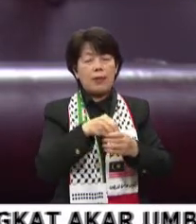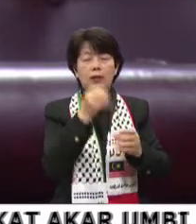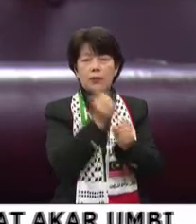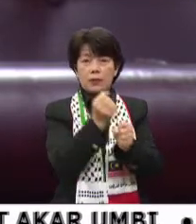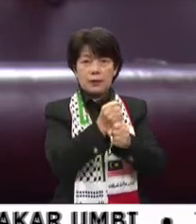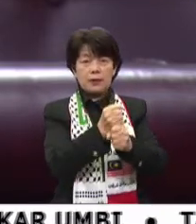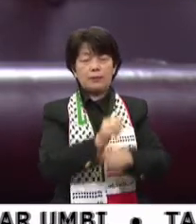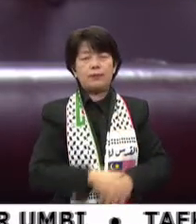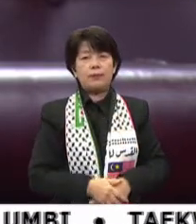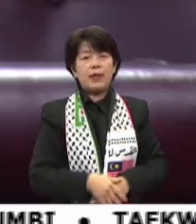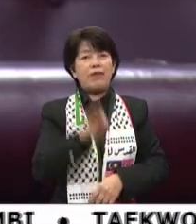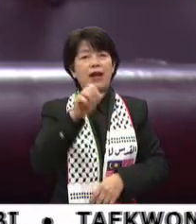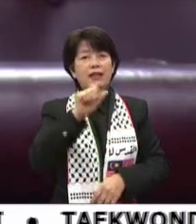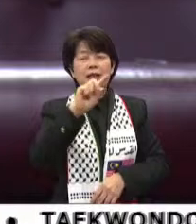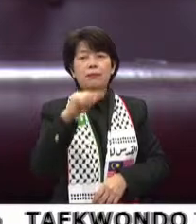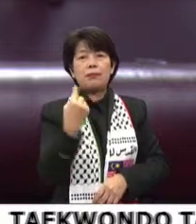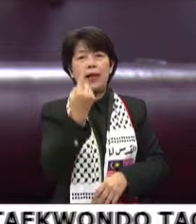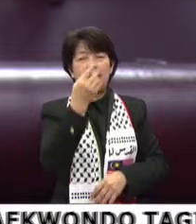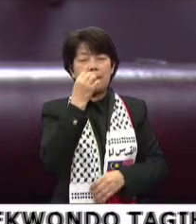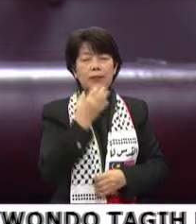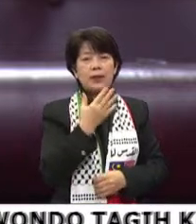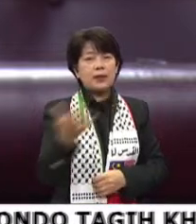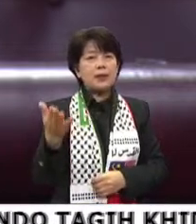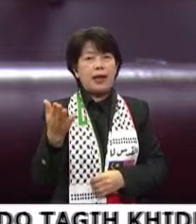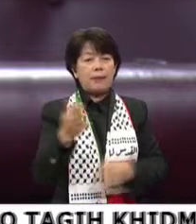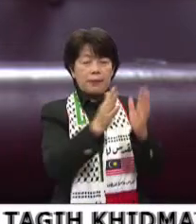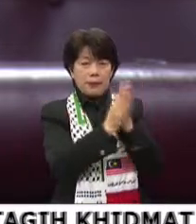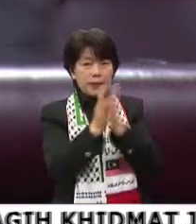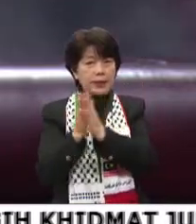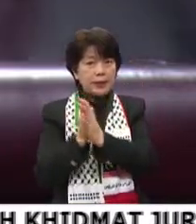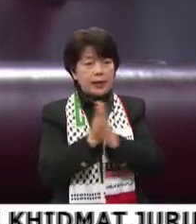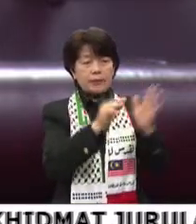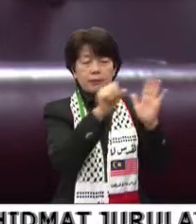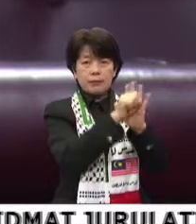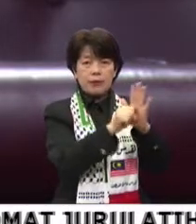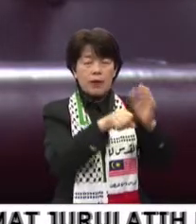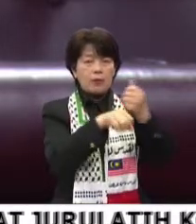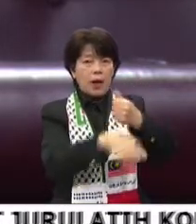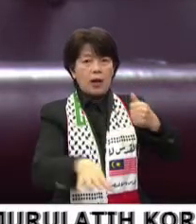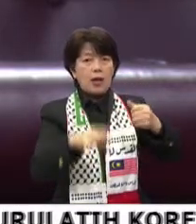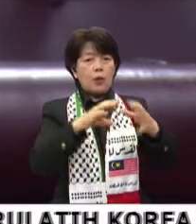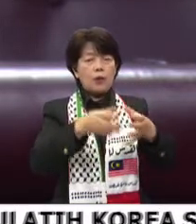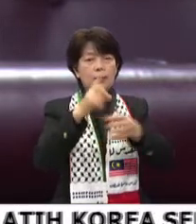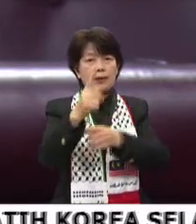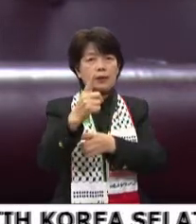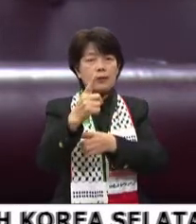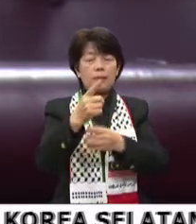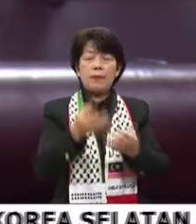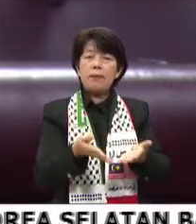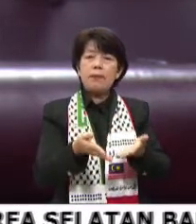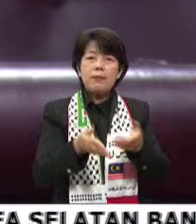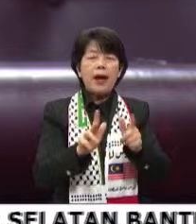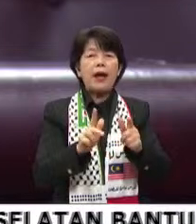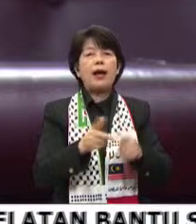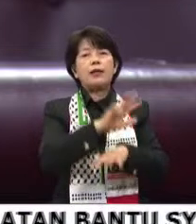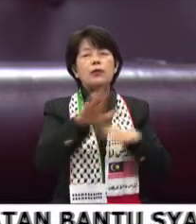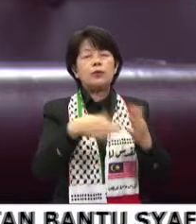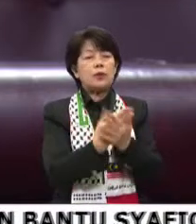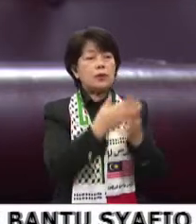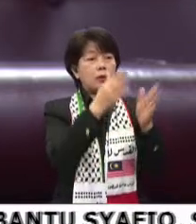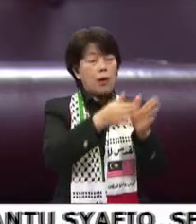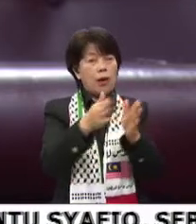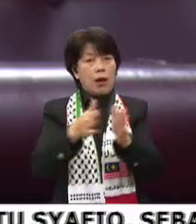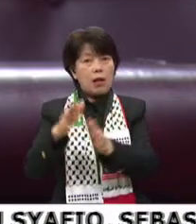itu pasal 11 bertujuan untuk meminda subsekyen 26 1 untuk membenarkan seseorang yang